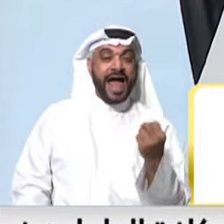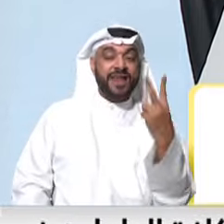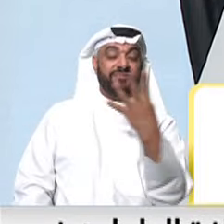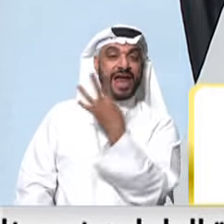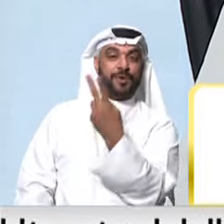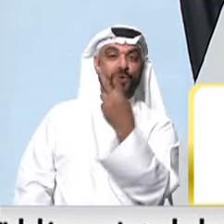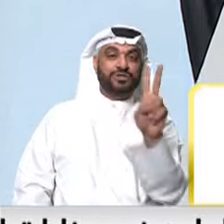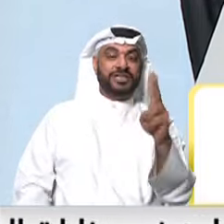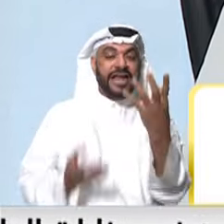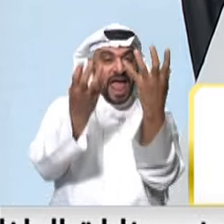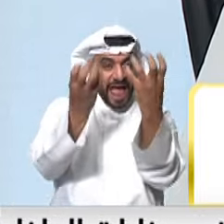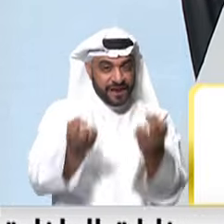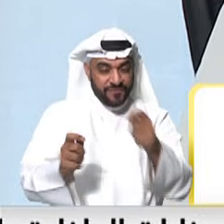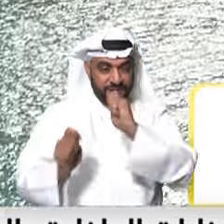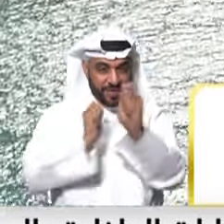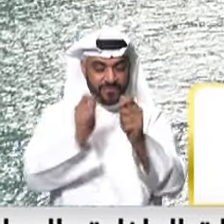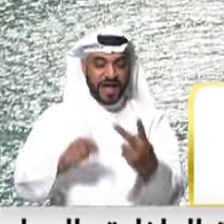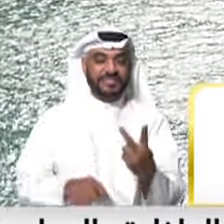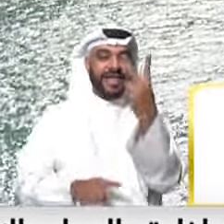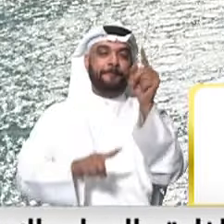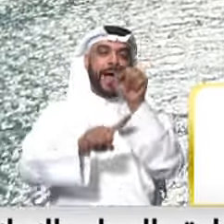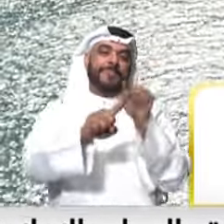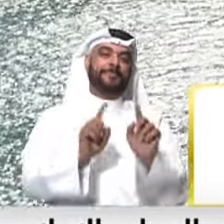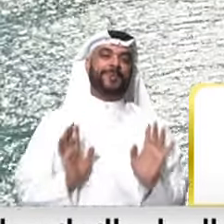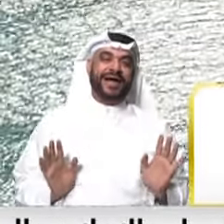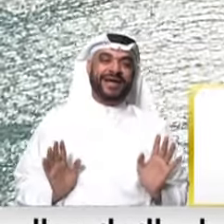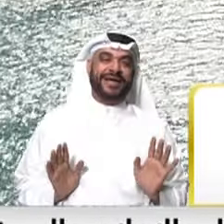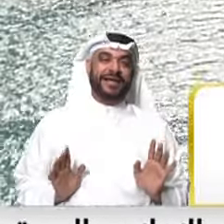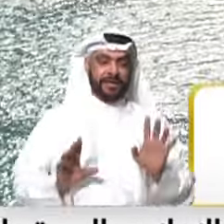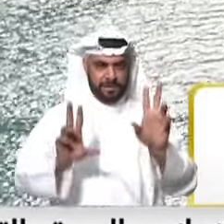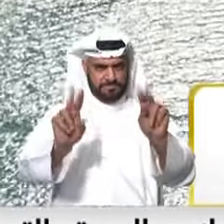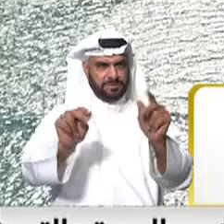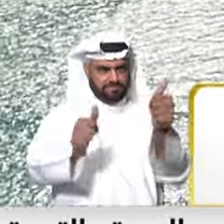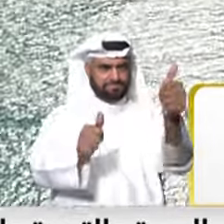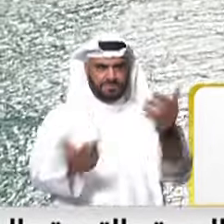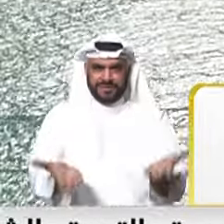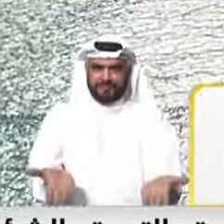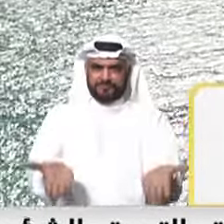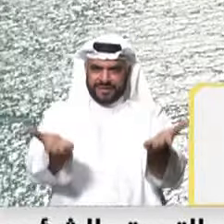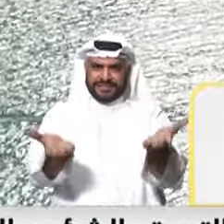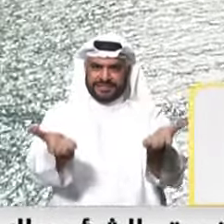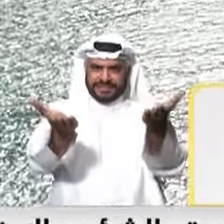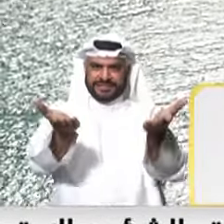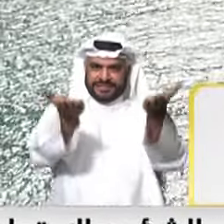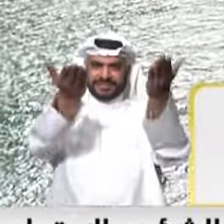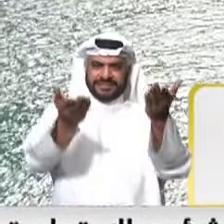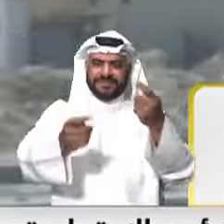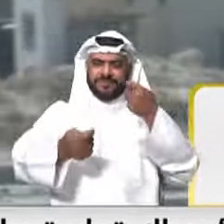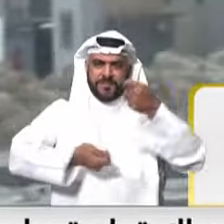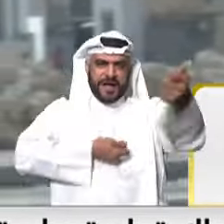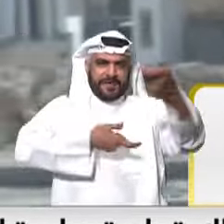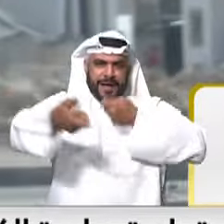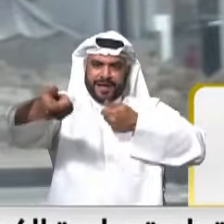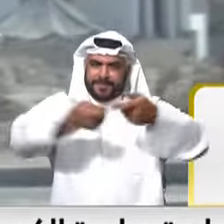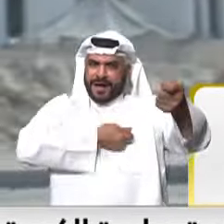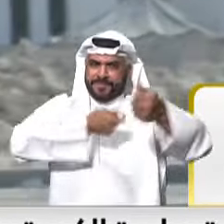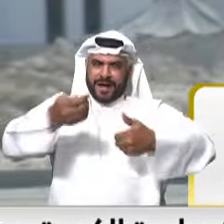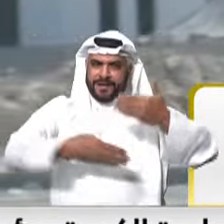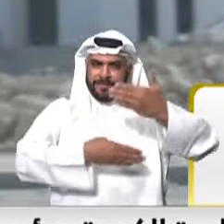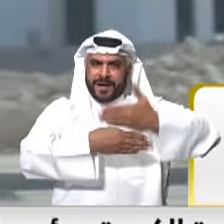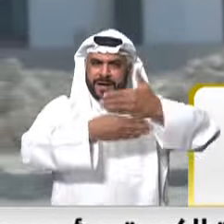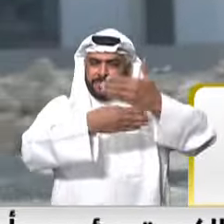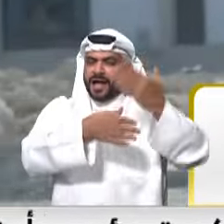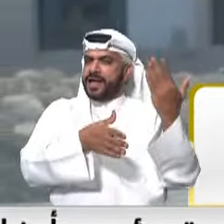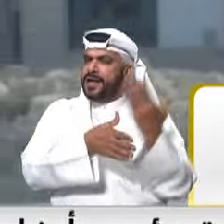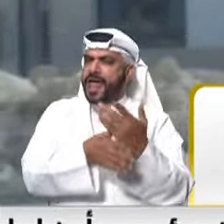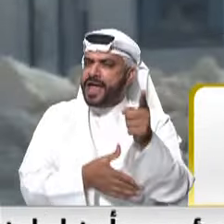الصفقات 7% وعلى الرغم من تحسن وارتفاع اداء القطاع العقاري خلال تداولات شهر مارس 2024 على